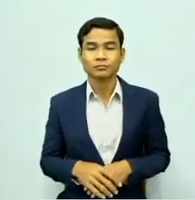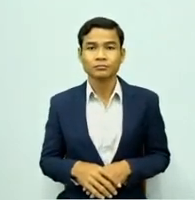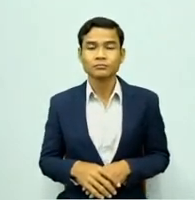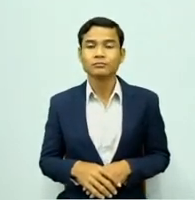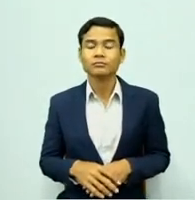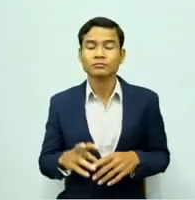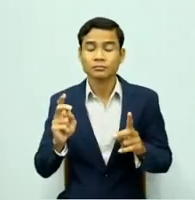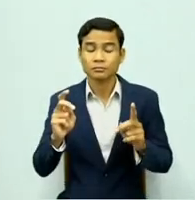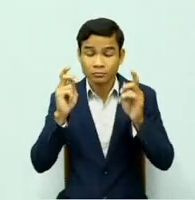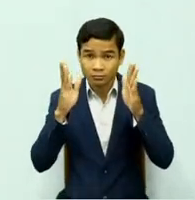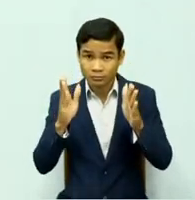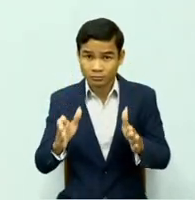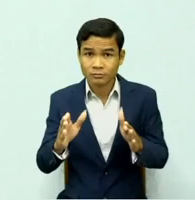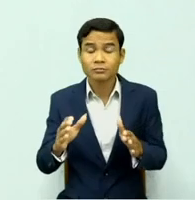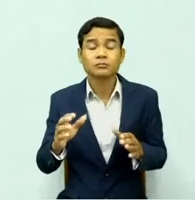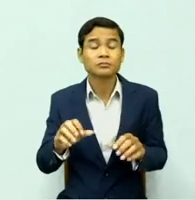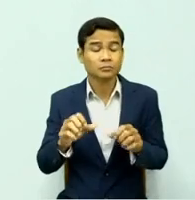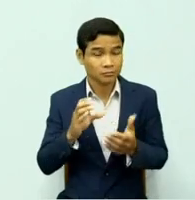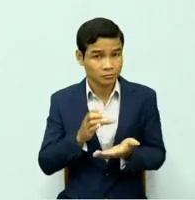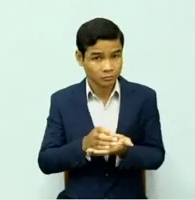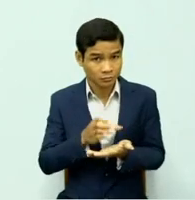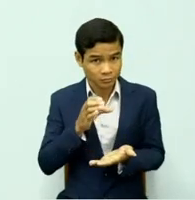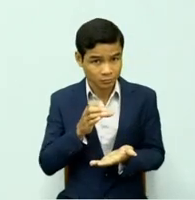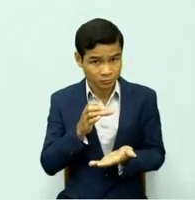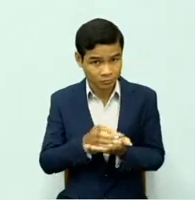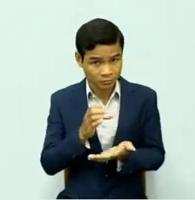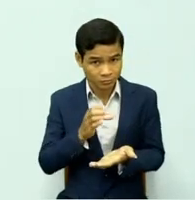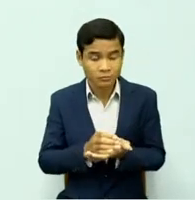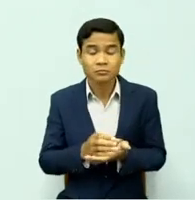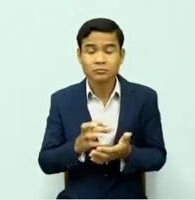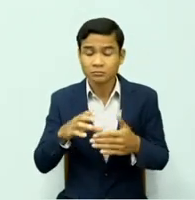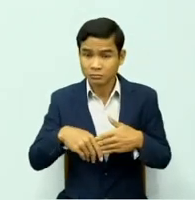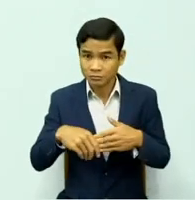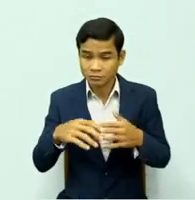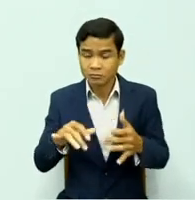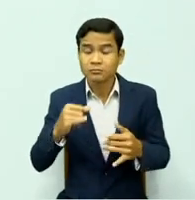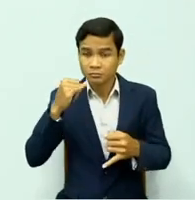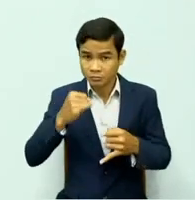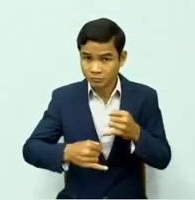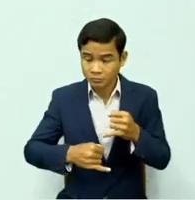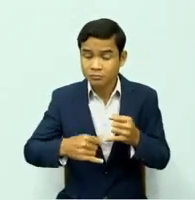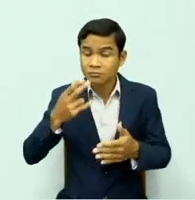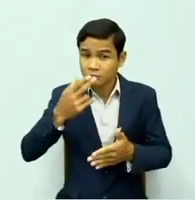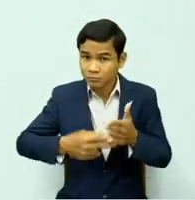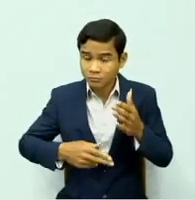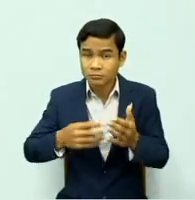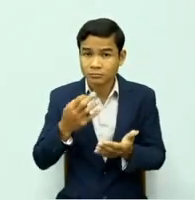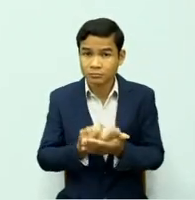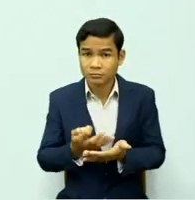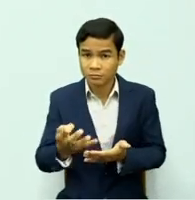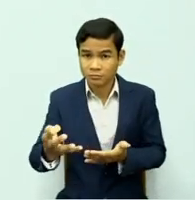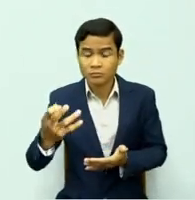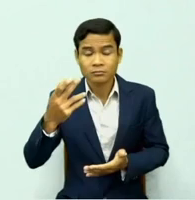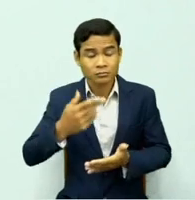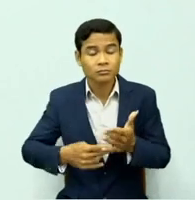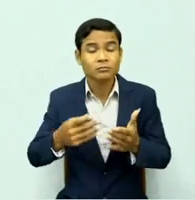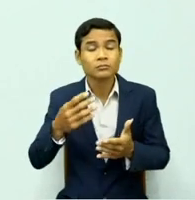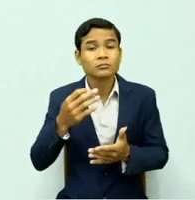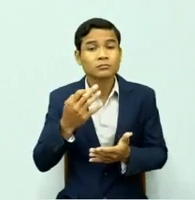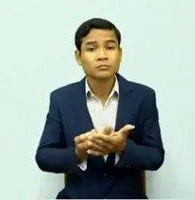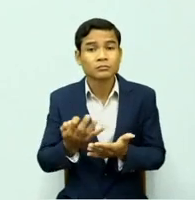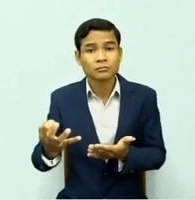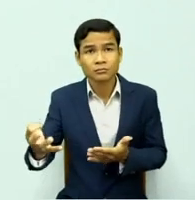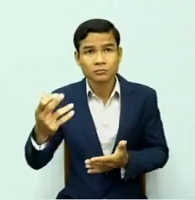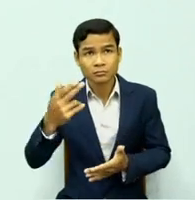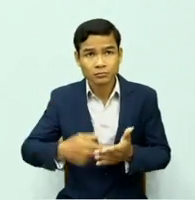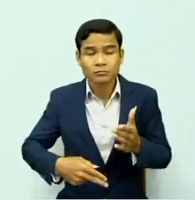ចាអញ្ចឹងអ្នកគ្រូបានកែវជ័រហើយចាំក្រោយគេអីគេកូនចាំក្រោយគេវត្ថុអីគេទៀតចាំក្រោយគេ